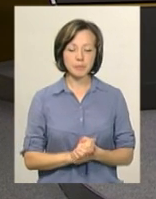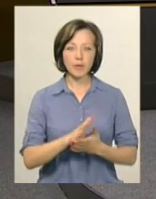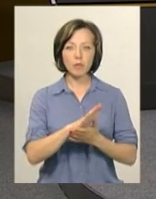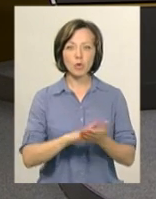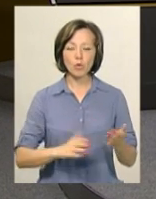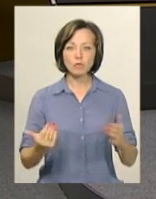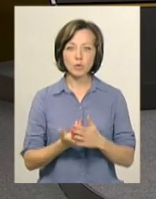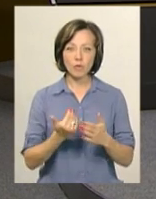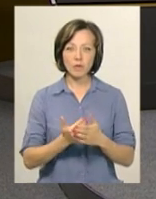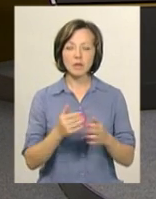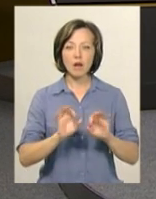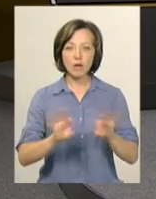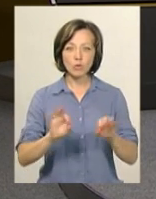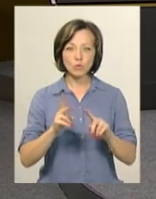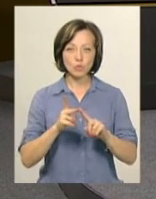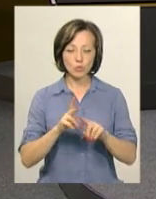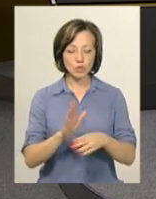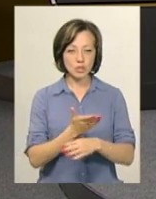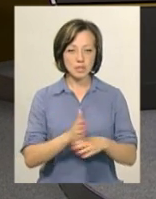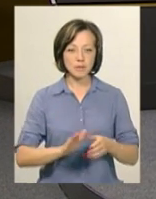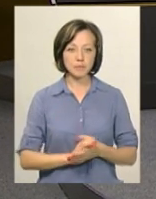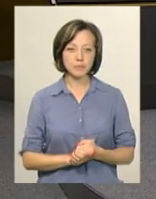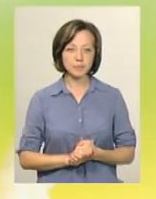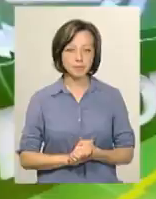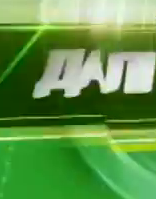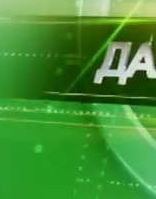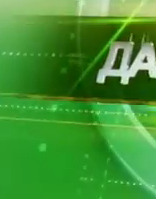Продовжуємо новини, далі анонс їх другої частини.